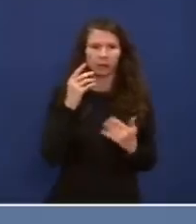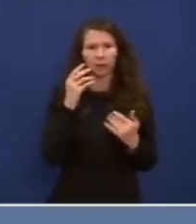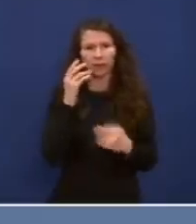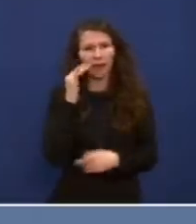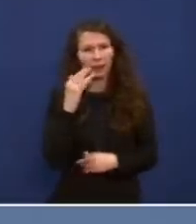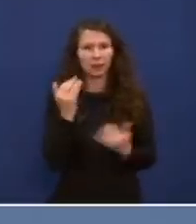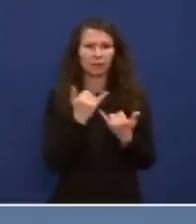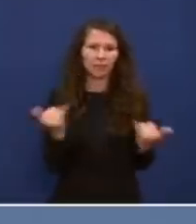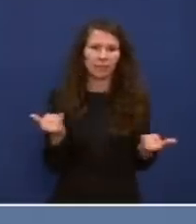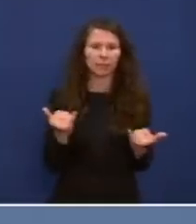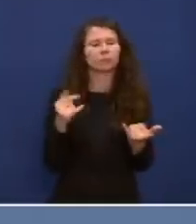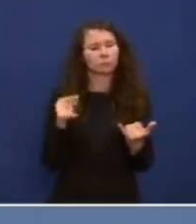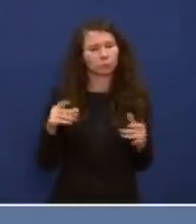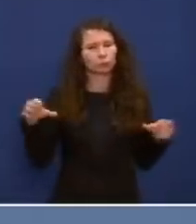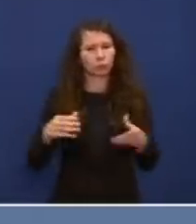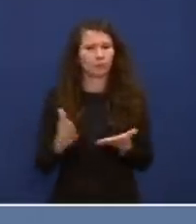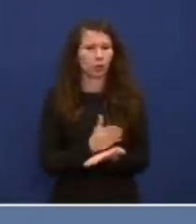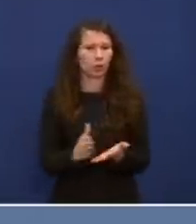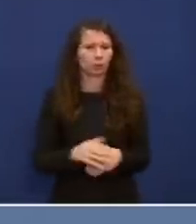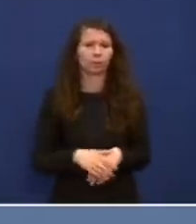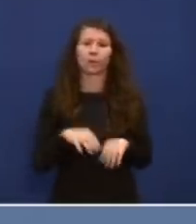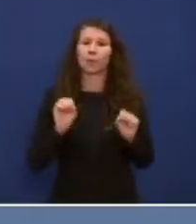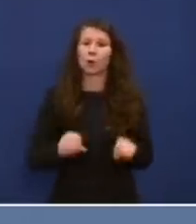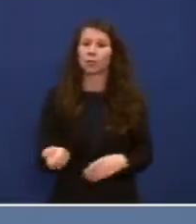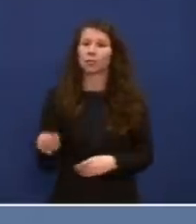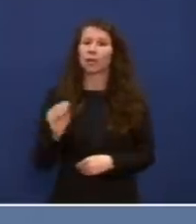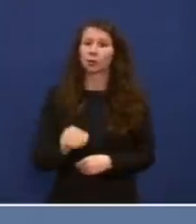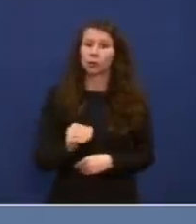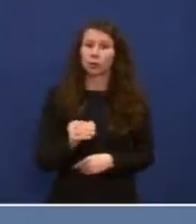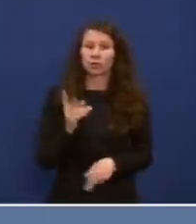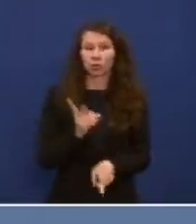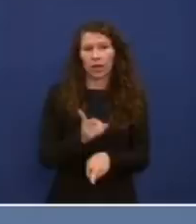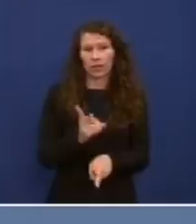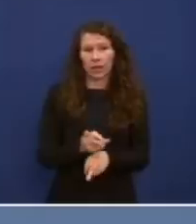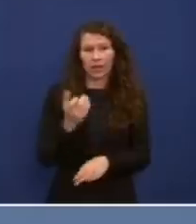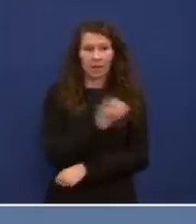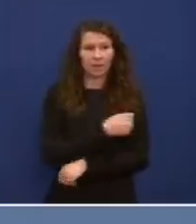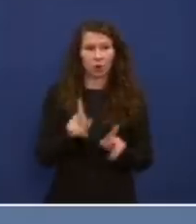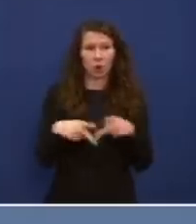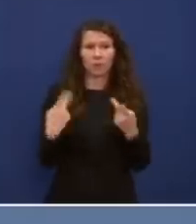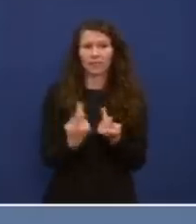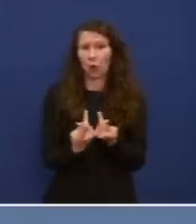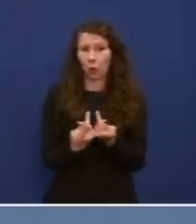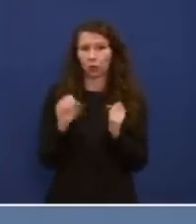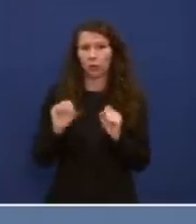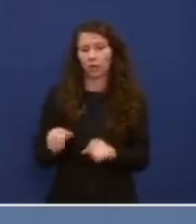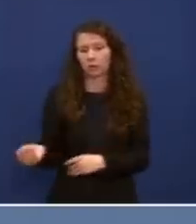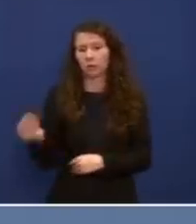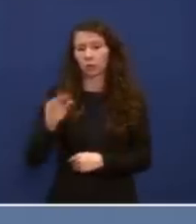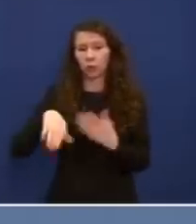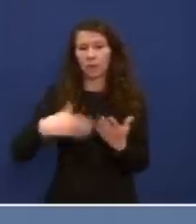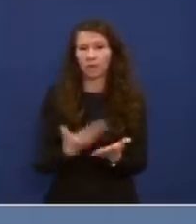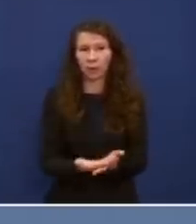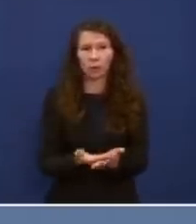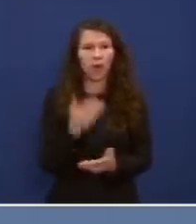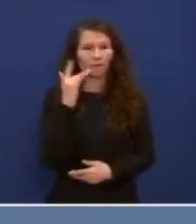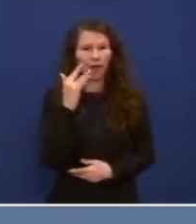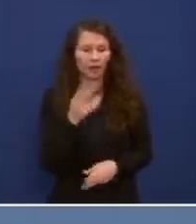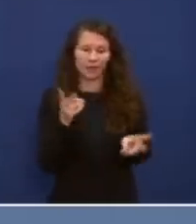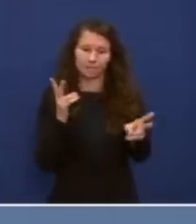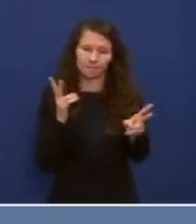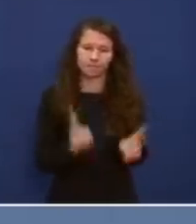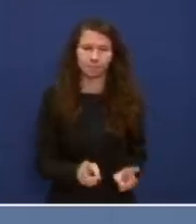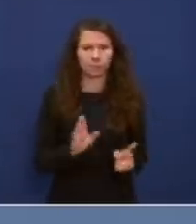Hinzu kann kommen eine Empfehlung der Ständigen Impfkommission zum Beispiel, wann sie besonders angezeigt